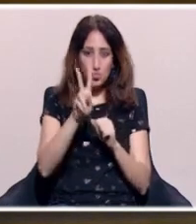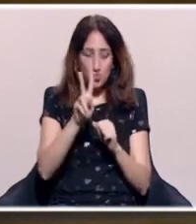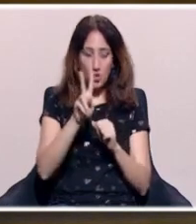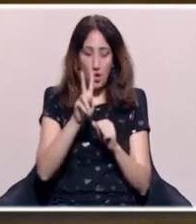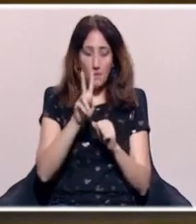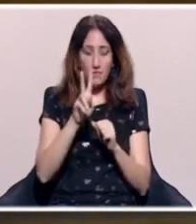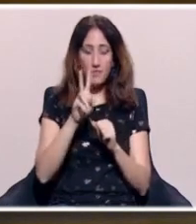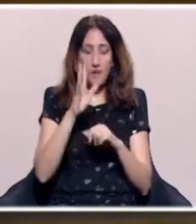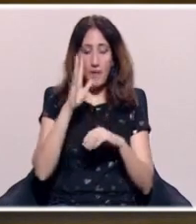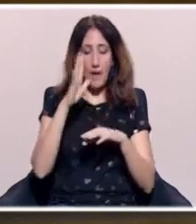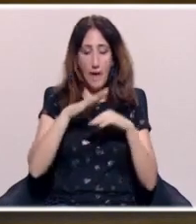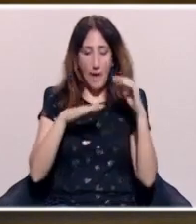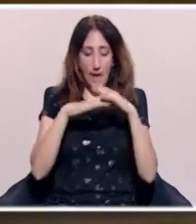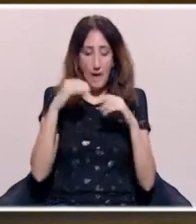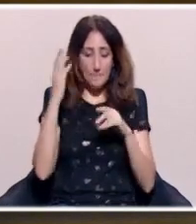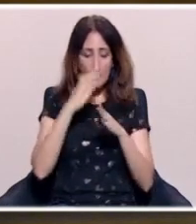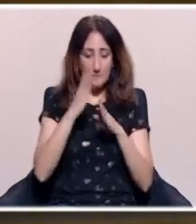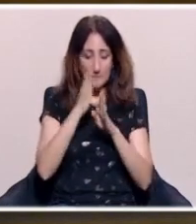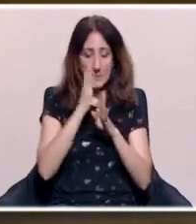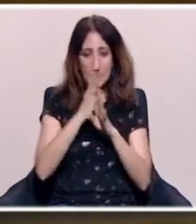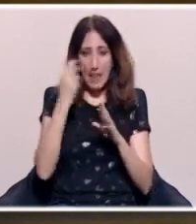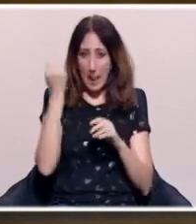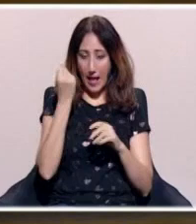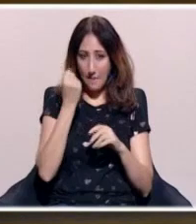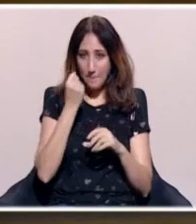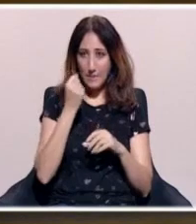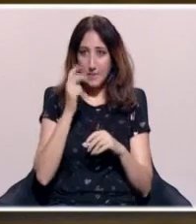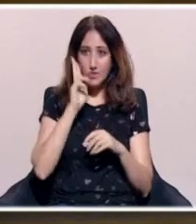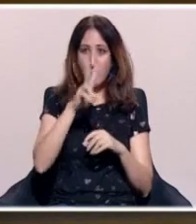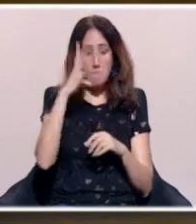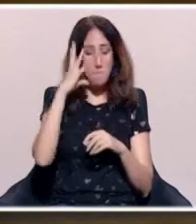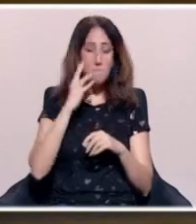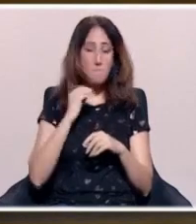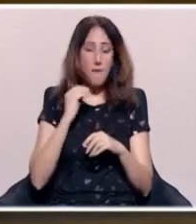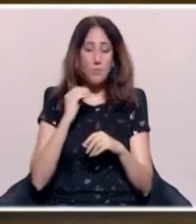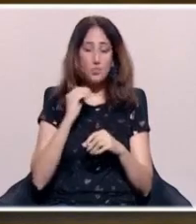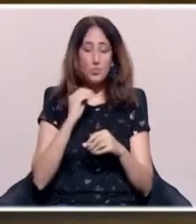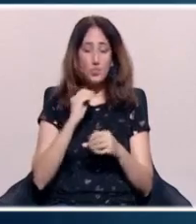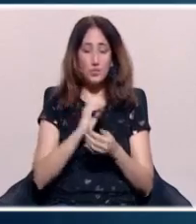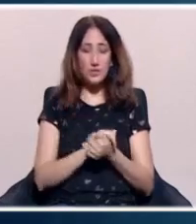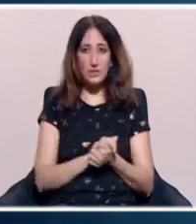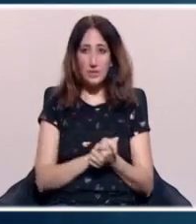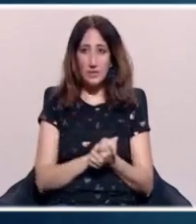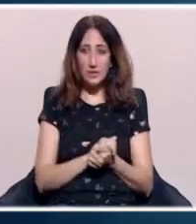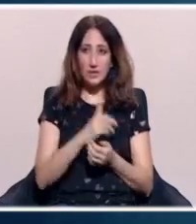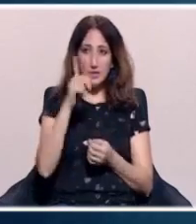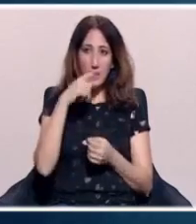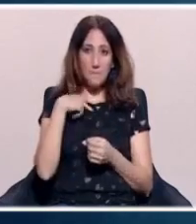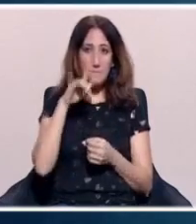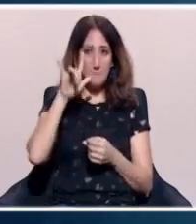باحتراف عالي جدا الحقيقة، وممتع وجذاب. أنا محمد ممدوح